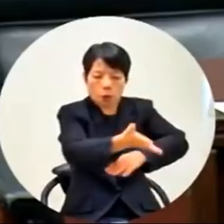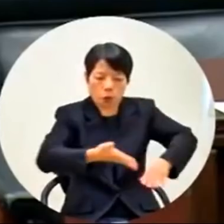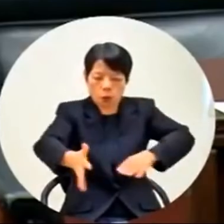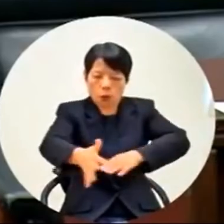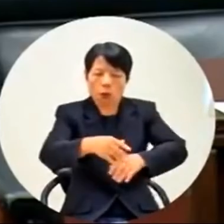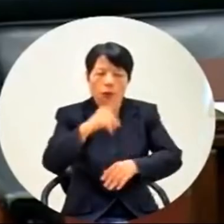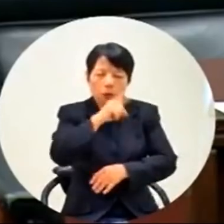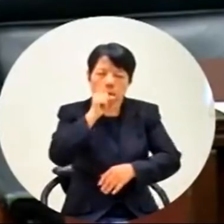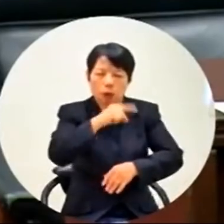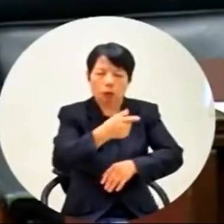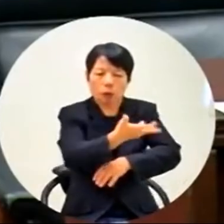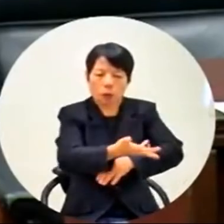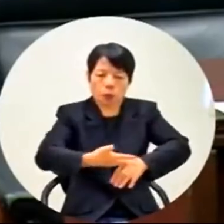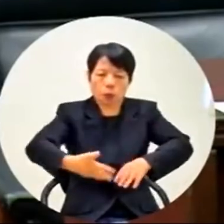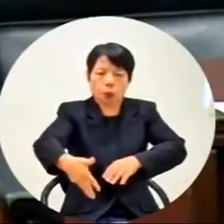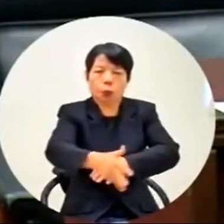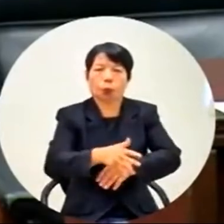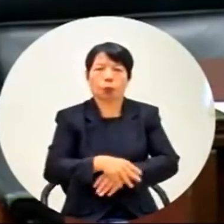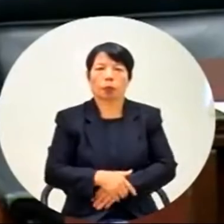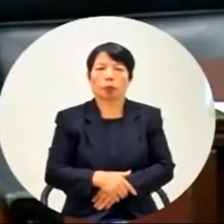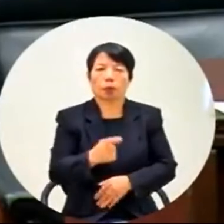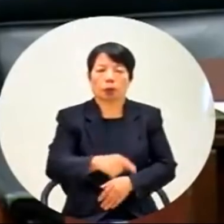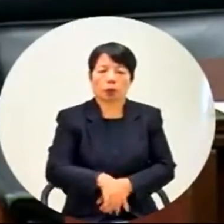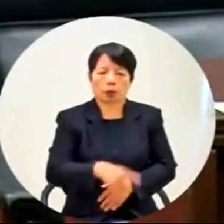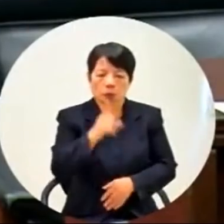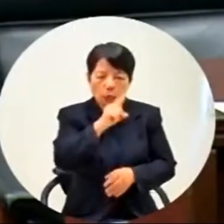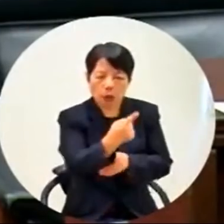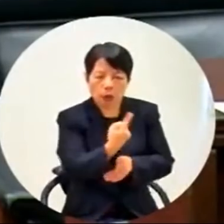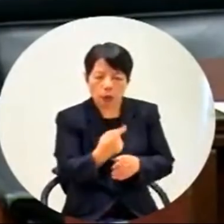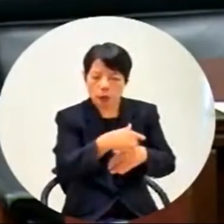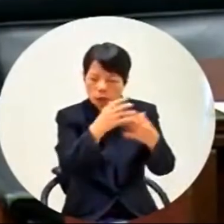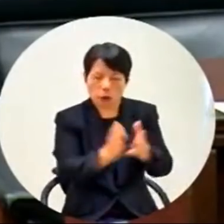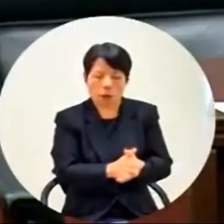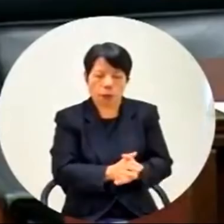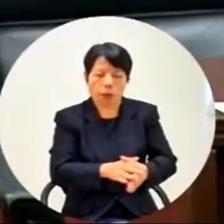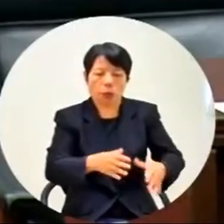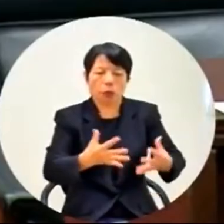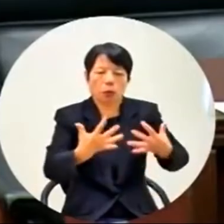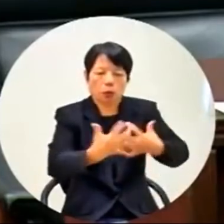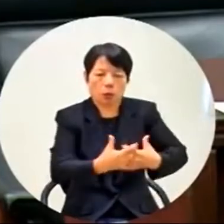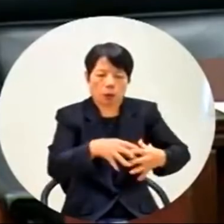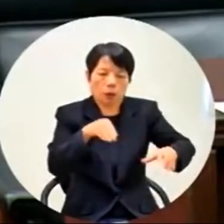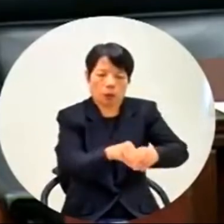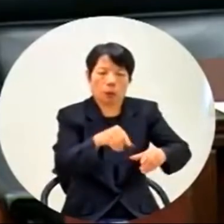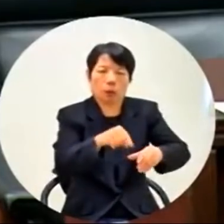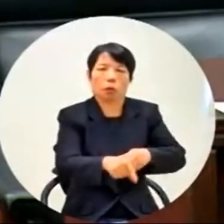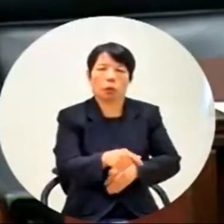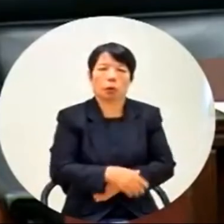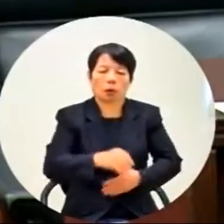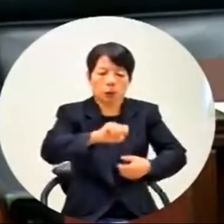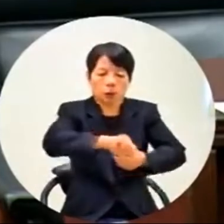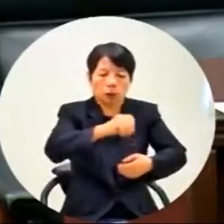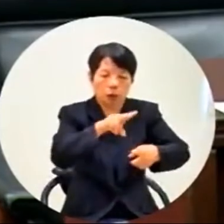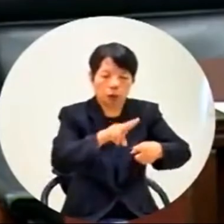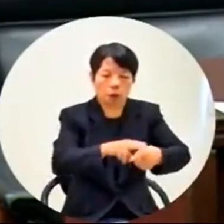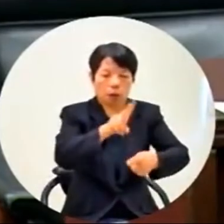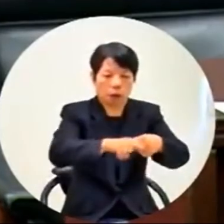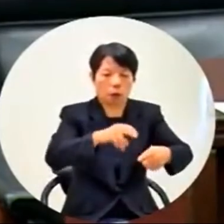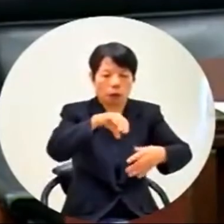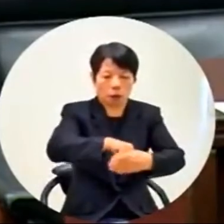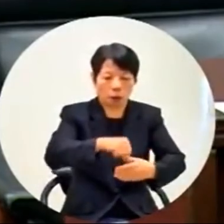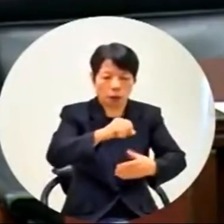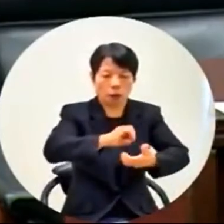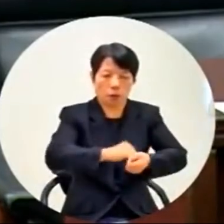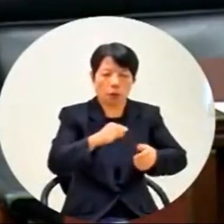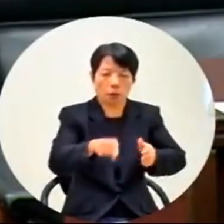圾跟很多污染源全部都卡在土墙这边，所以我们茄萣是希望说，是不是至少另外一